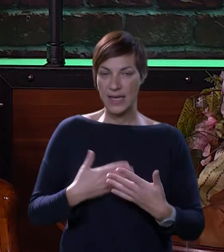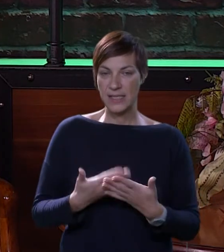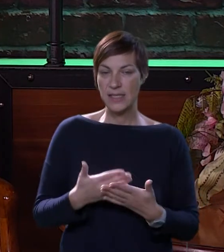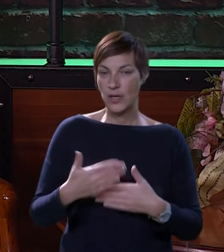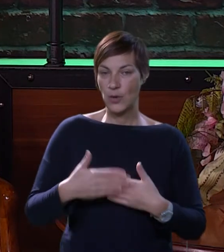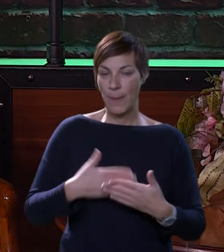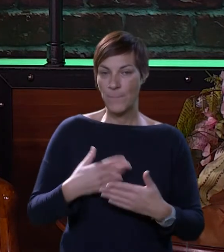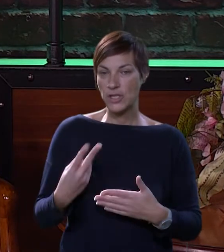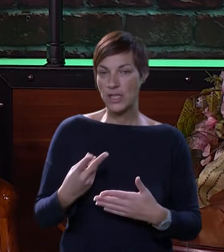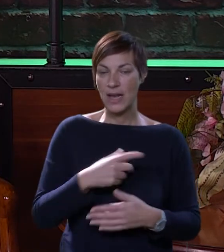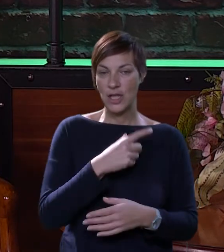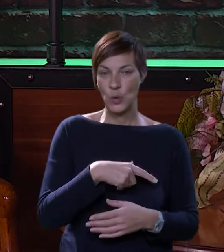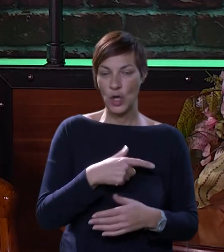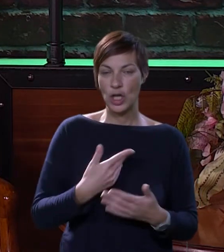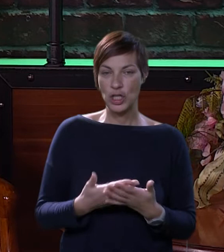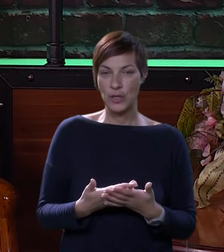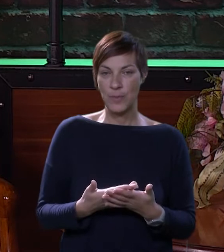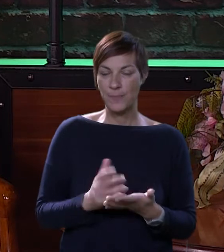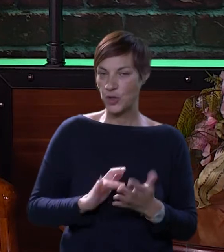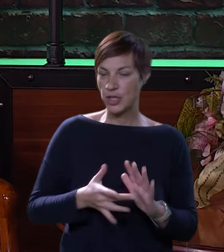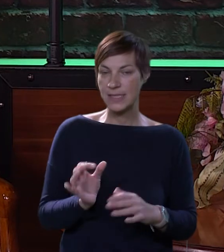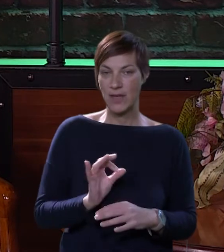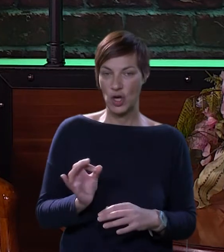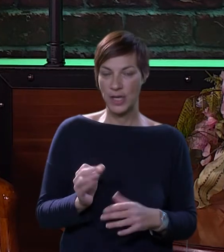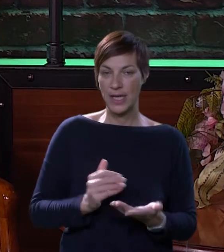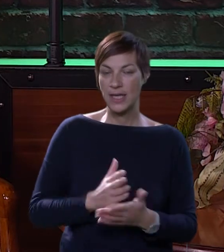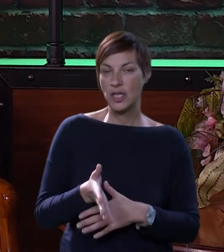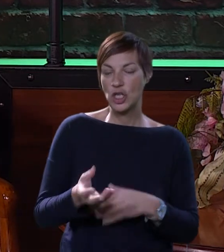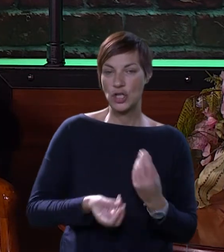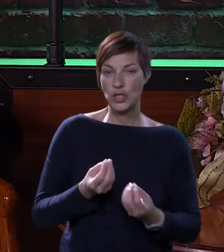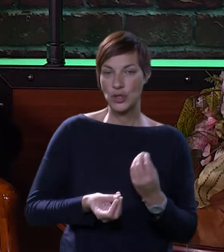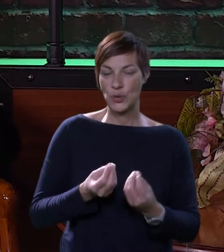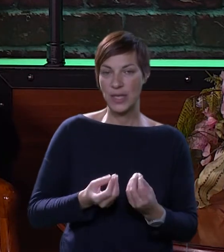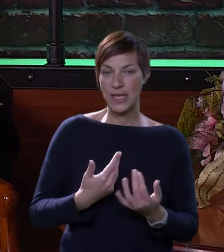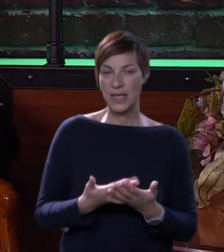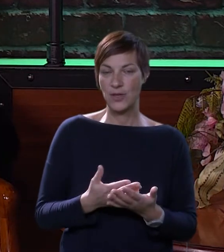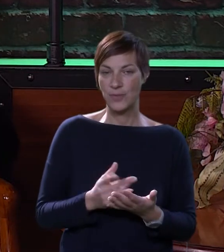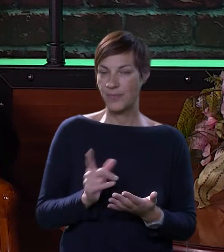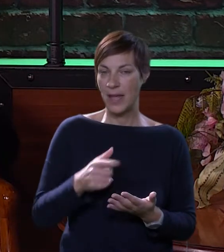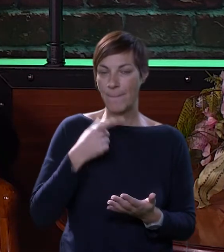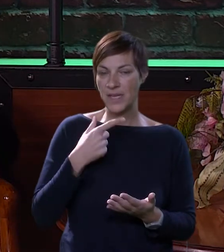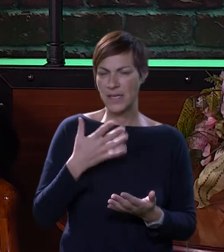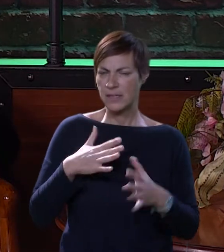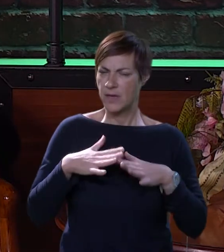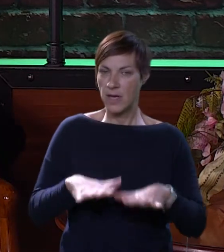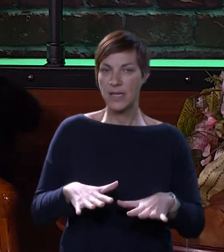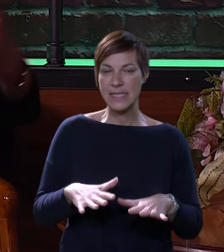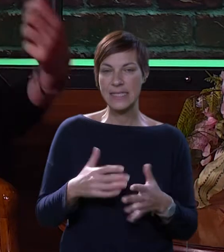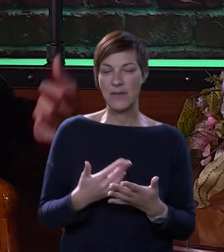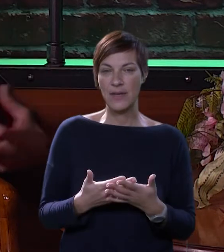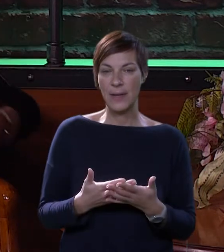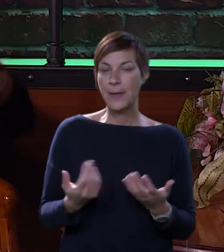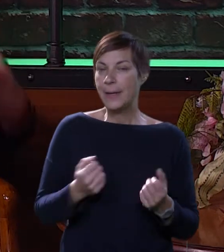granice koje postavi ova druga osoba, to je sve ok. Da, pa će, kroz tu igru, ne bih nazvala agresivna,